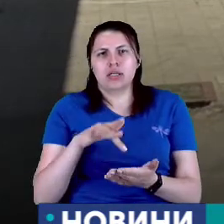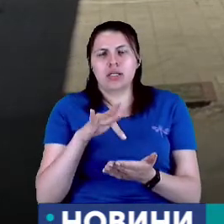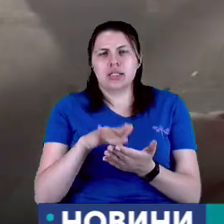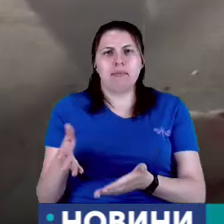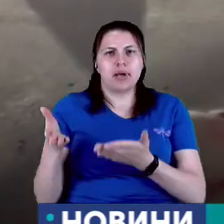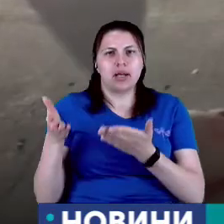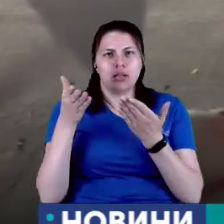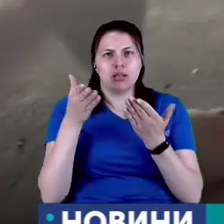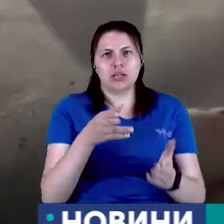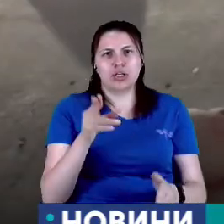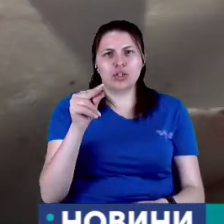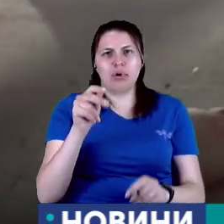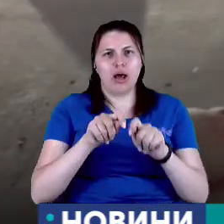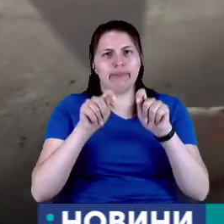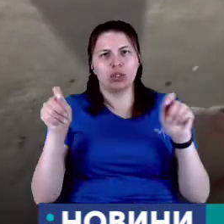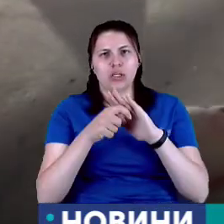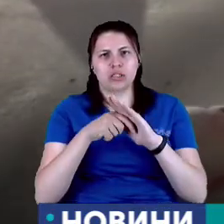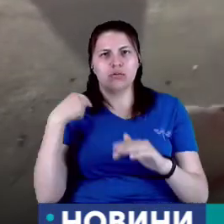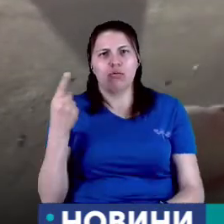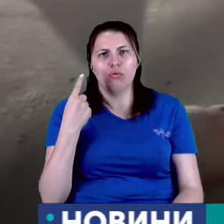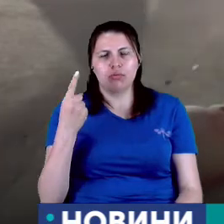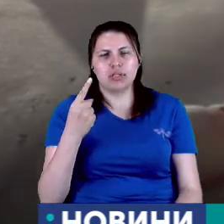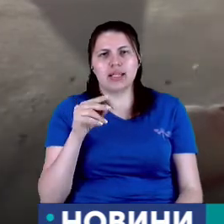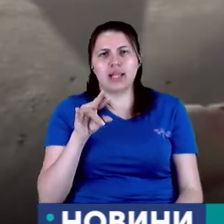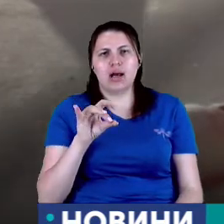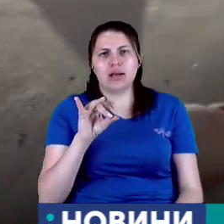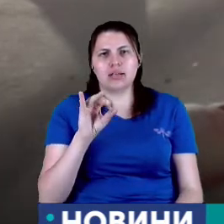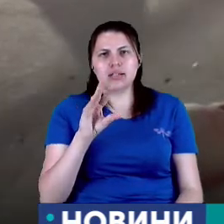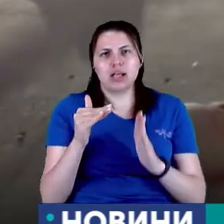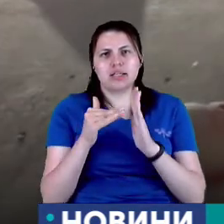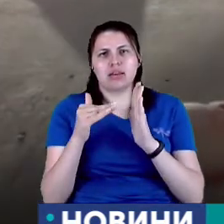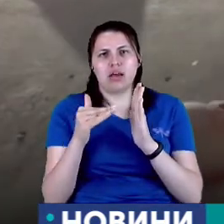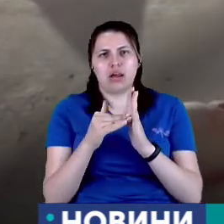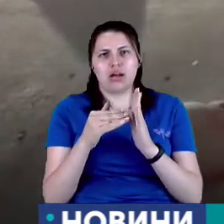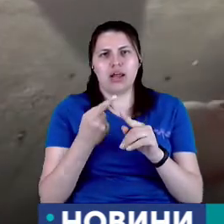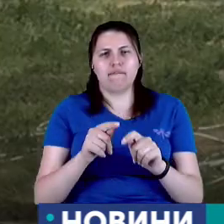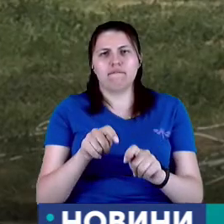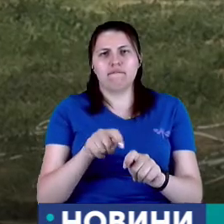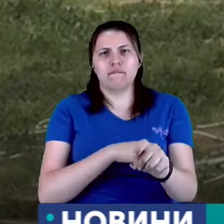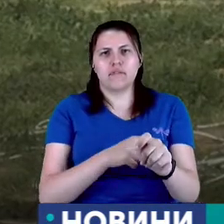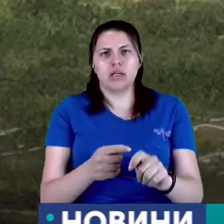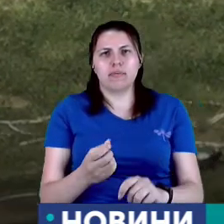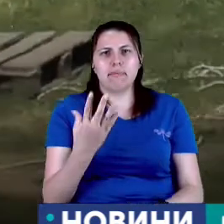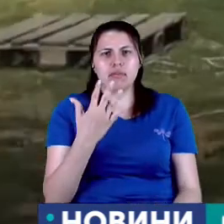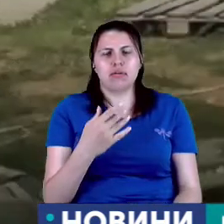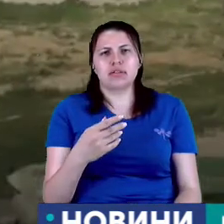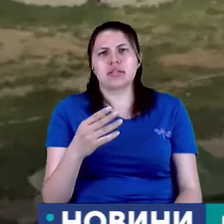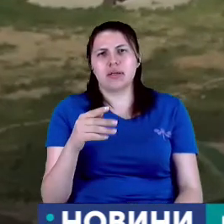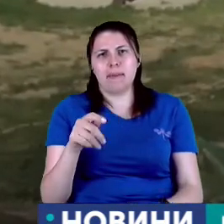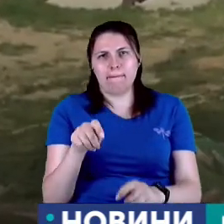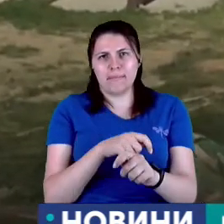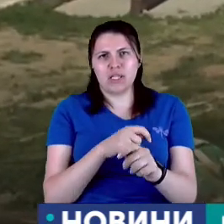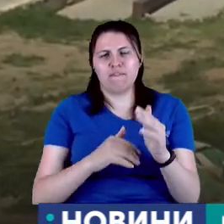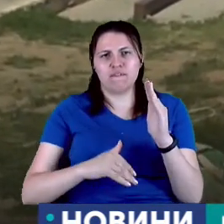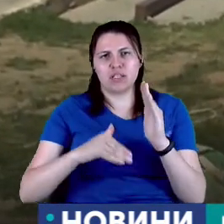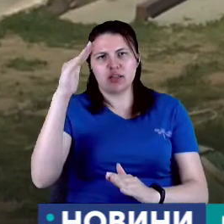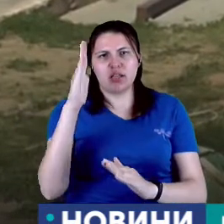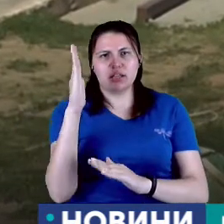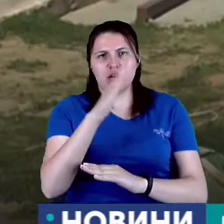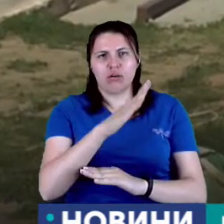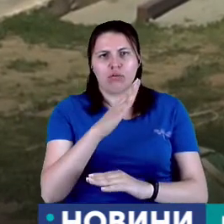Донецької області. Еталонна траса, вона сама по собі стандартна. Це висота 15 метрів стіни з наклоном 5 градусів, з отрицательним наклоном